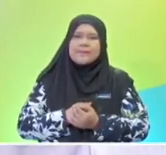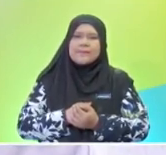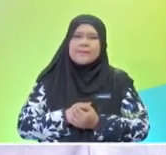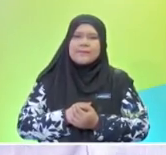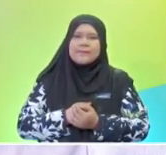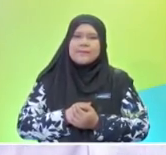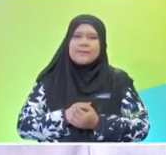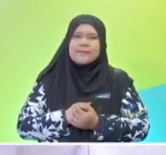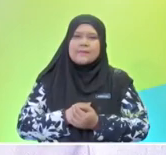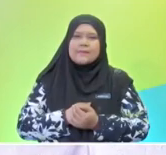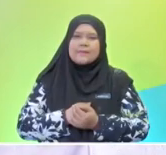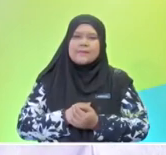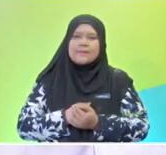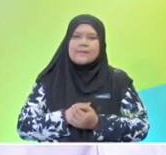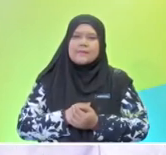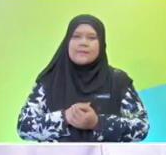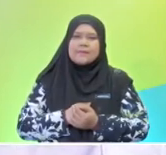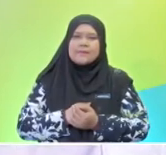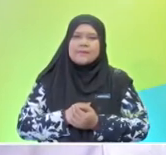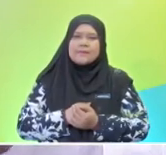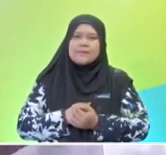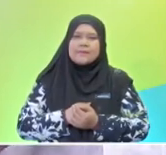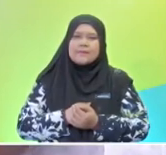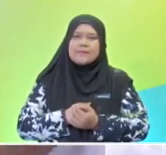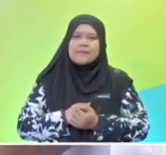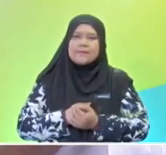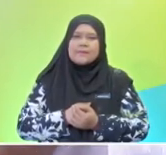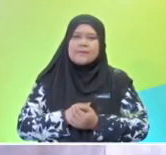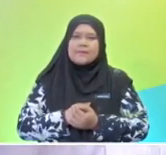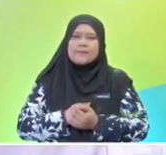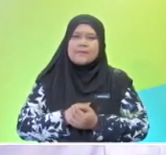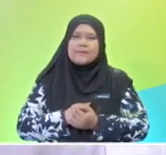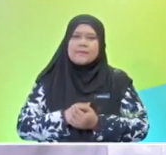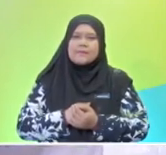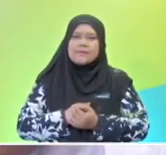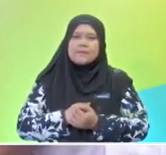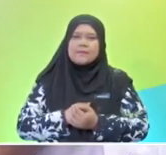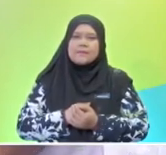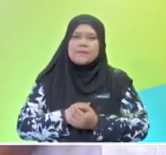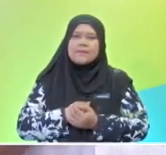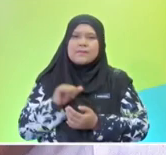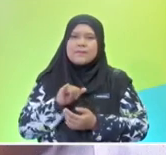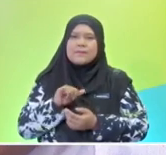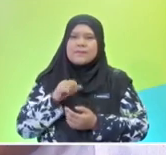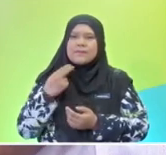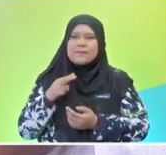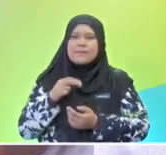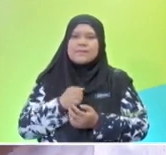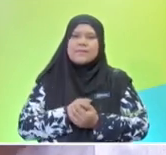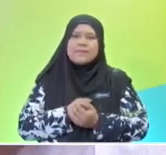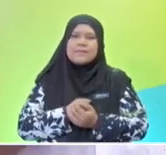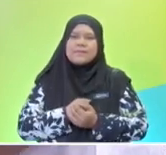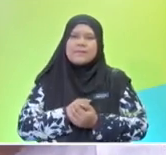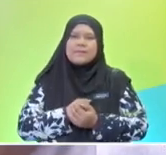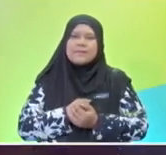Baiklah. Saya, itu abang saya, ini ibu saya. Saya tentunya berwarna hijau mengikut baju saya, cikgu.